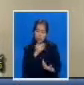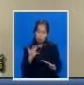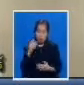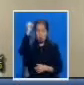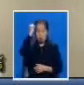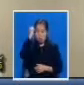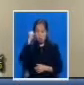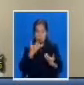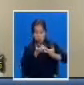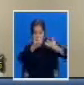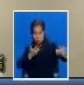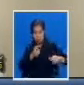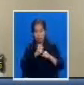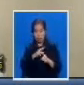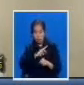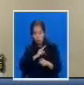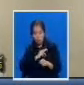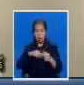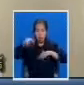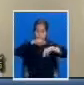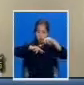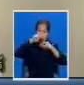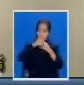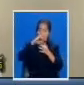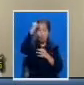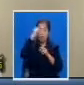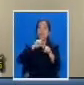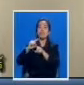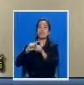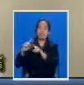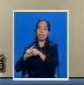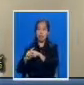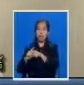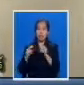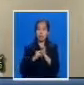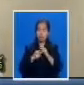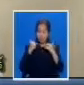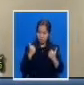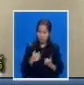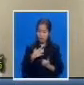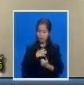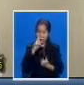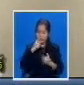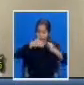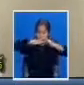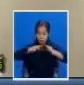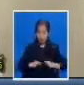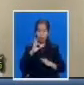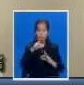ำหน้าที่เป็นผู้บริหารดูแลในเรื่องของการเดินรถอย่างนี้เป็นต้นนะครับซึ่ง ยากจะย้ำครับว่าการตัดสินใจของรัฐบาล